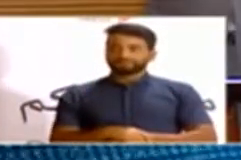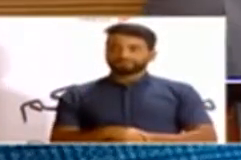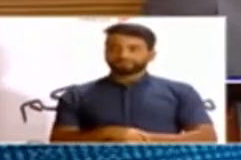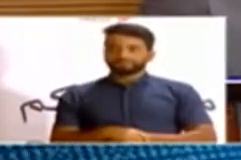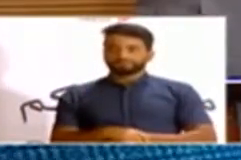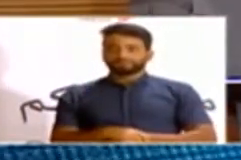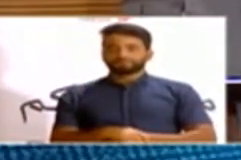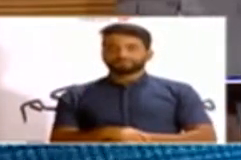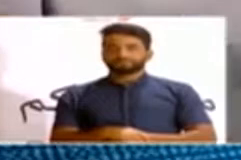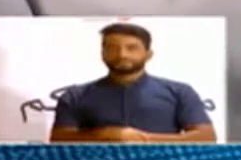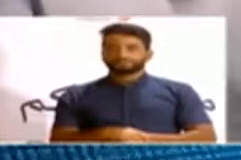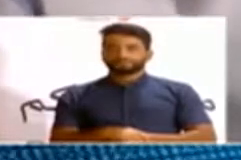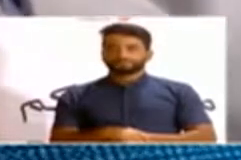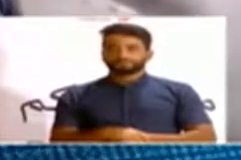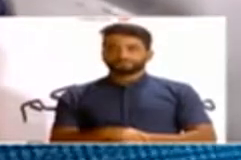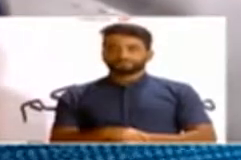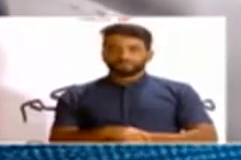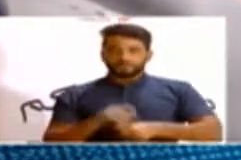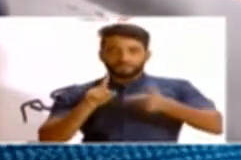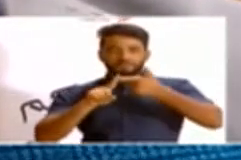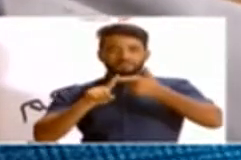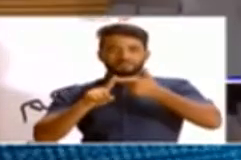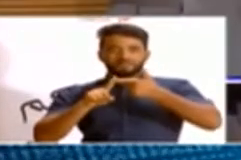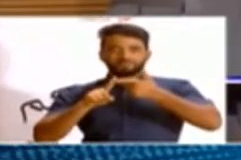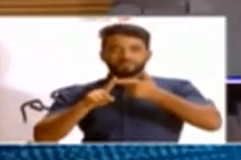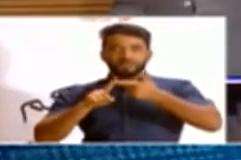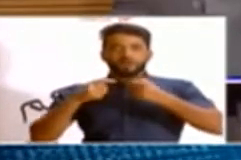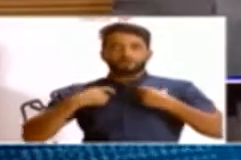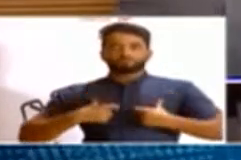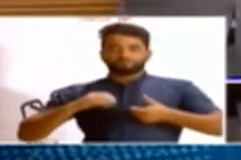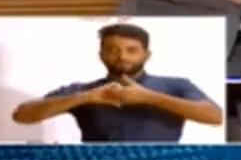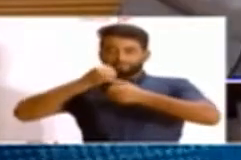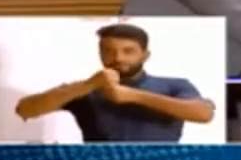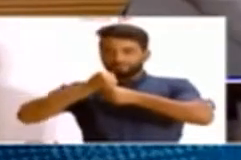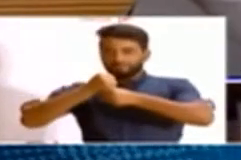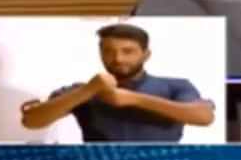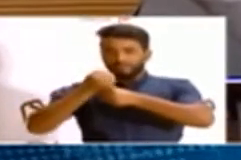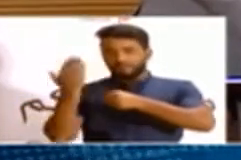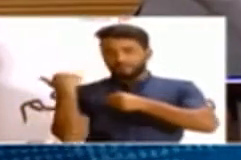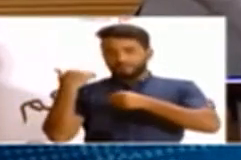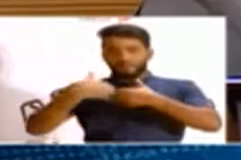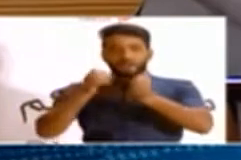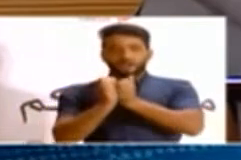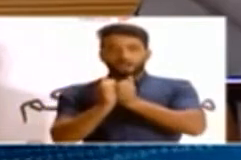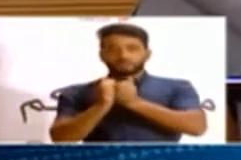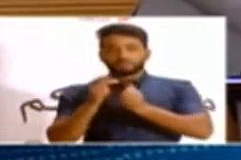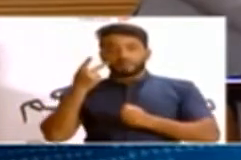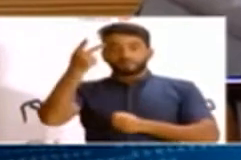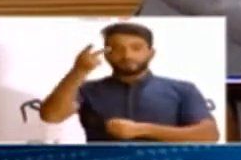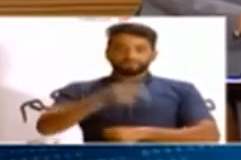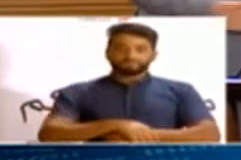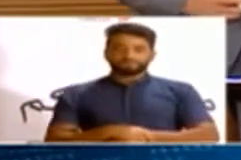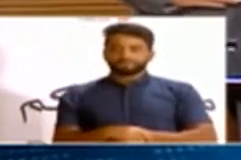متواصل، عملية البناء متواصلة في هذه الانتخابات،